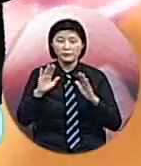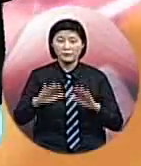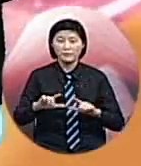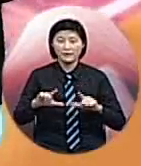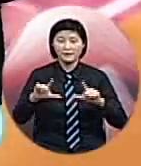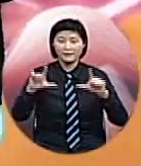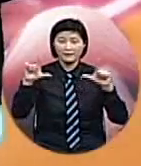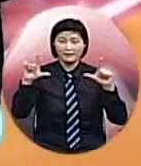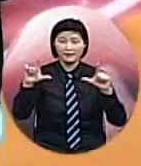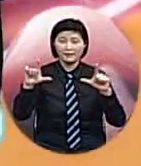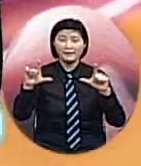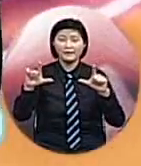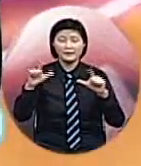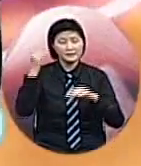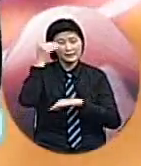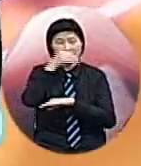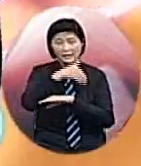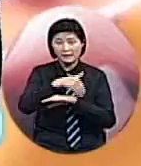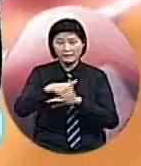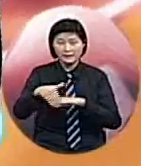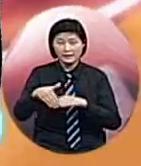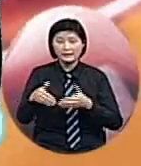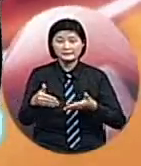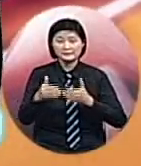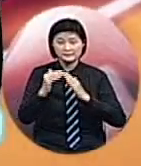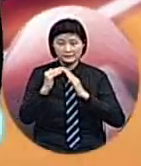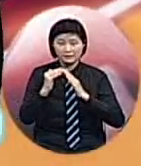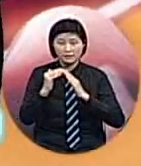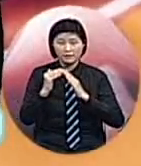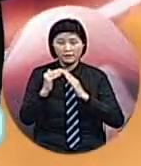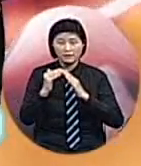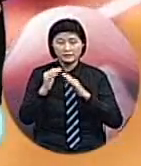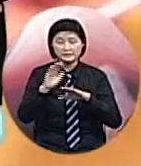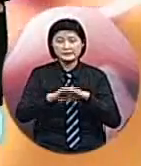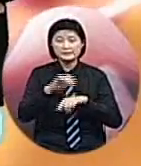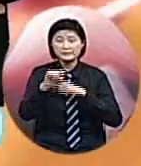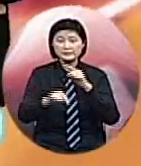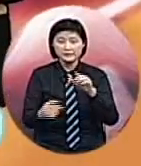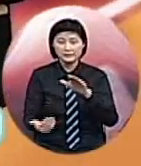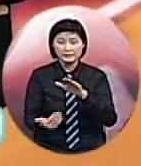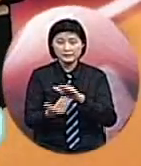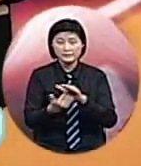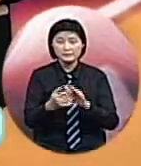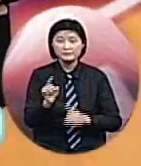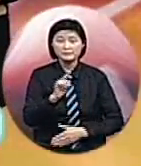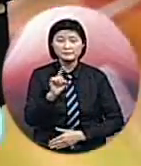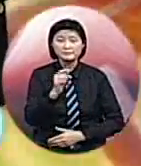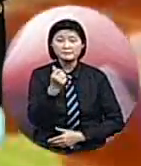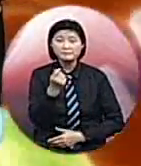올해 아버님이 계획을 세웠던 것을 얼만큼 실천에 옮긴 것 같아요?